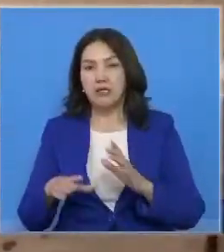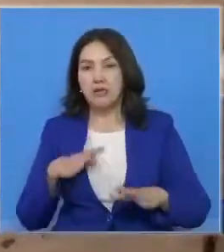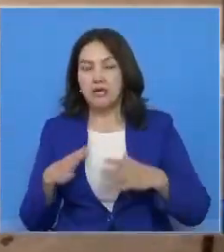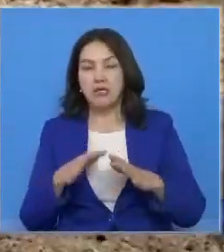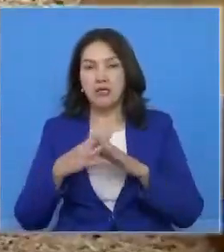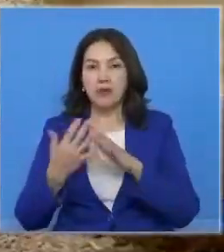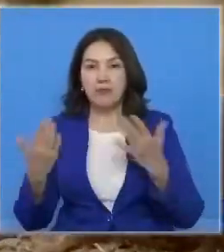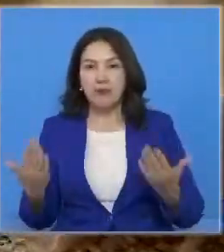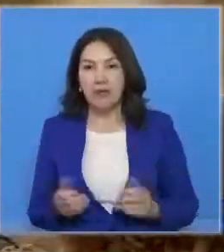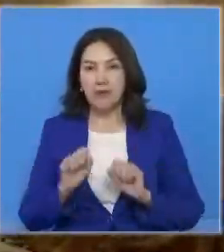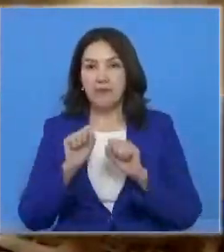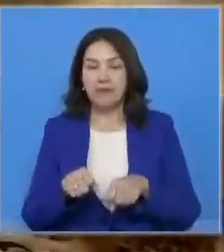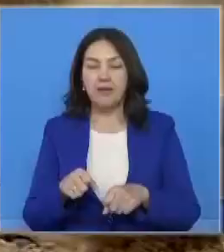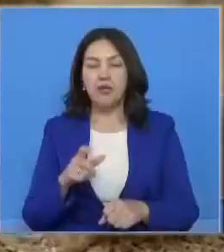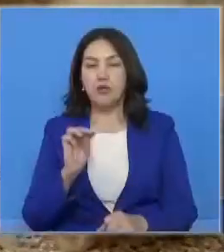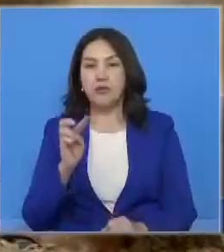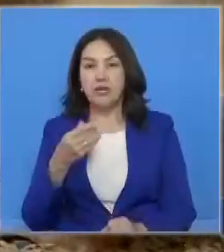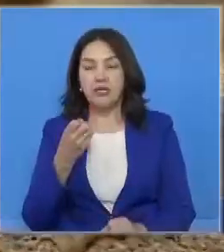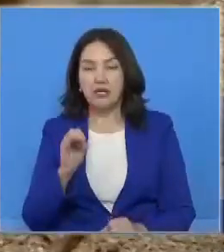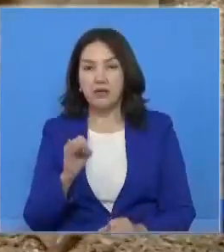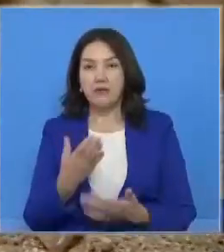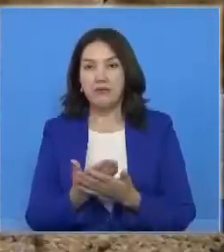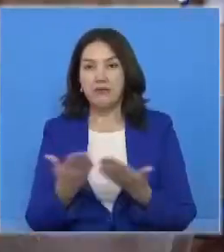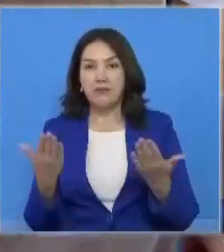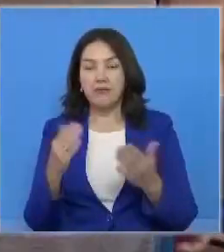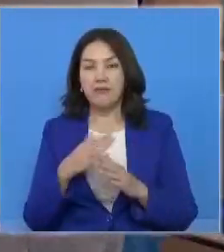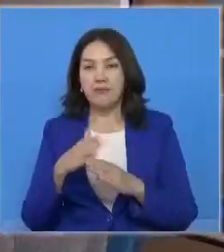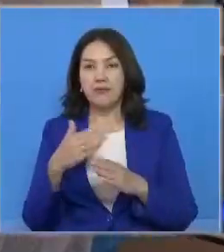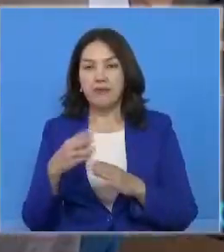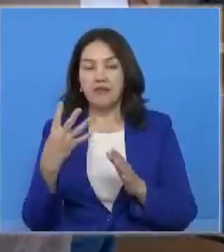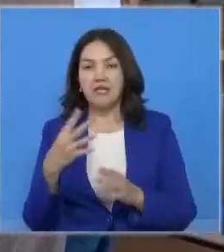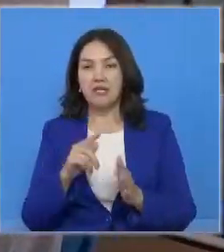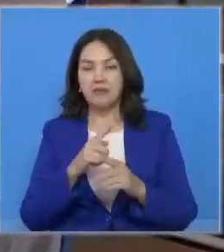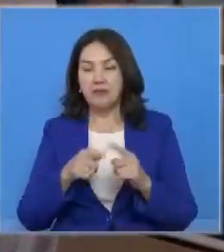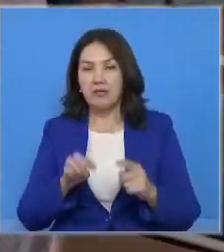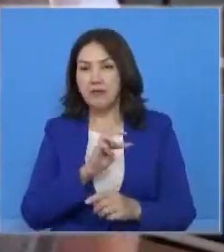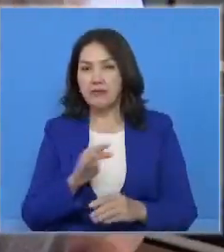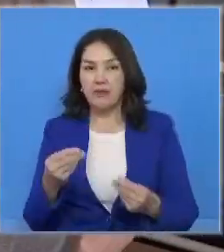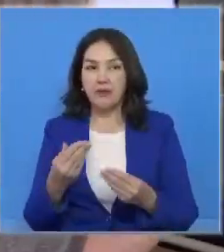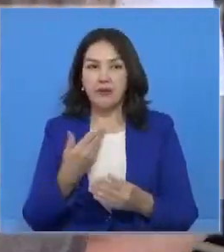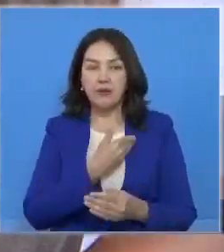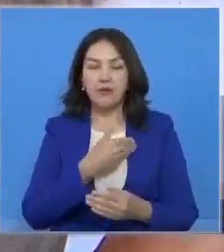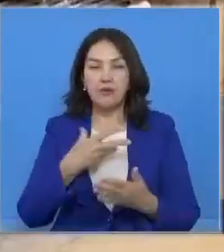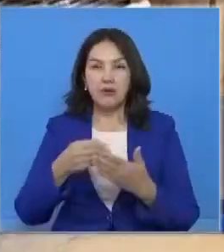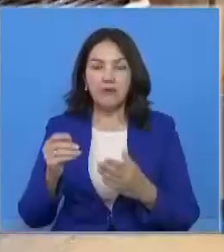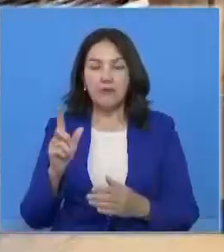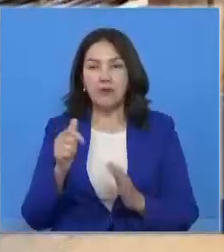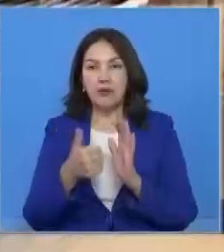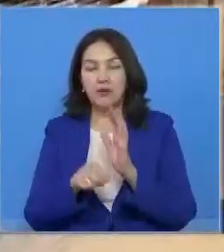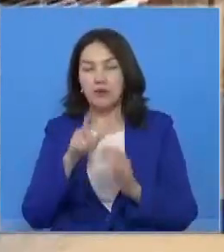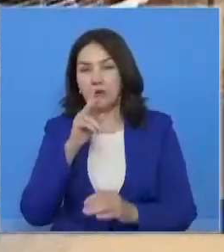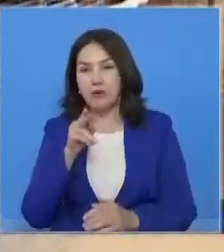села, проект которого был одобрен, является Нурбек Бурибай. Ему выдан кредит на 4,5 миллиона тенге. Он хочет купить 600 кур, 100